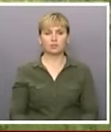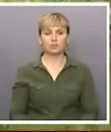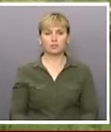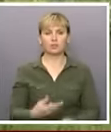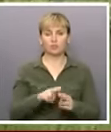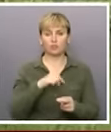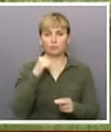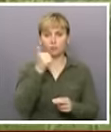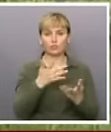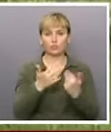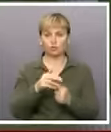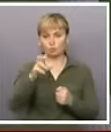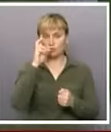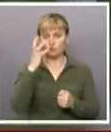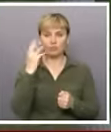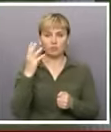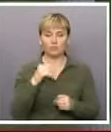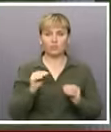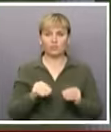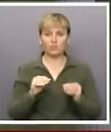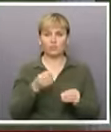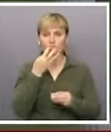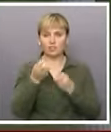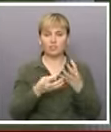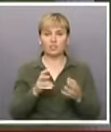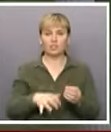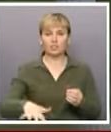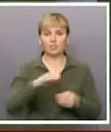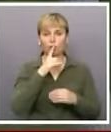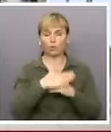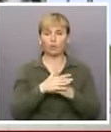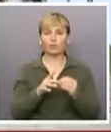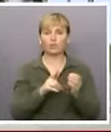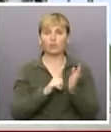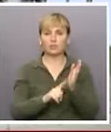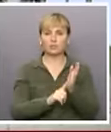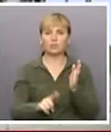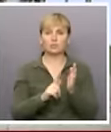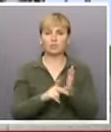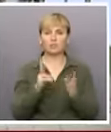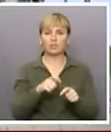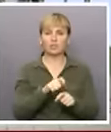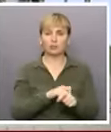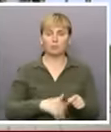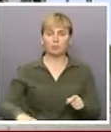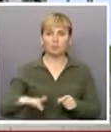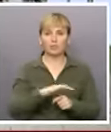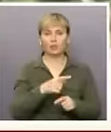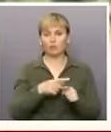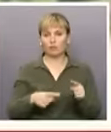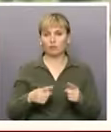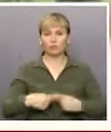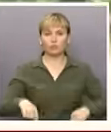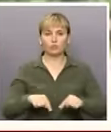выявлять. В этом году за счет бюджета в Алматы высажены цветы на территории около 77 тысяч квадратных метров. Из них половину